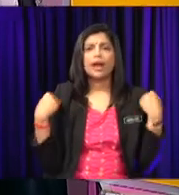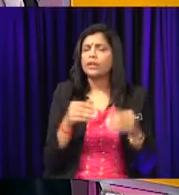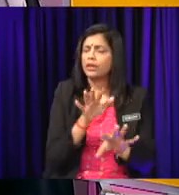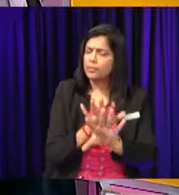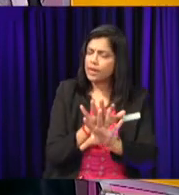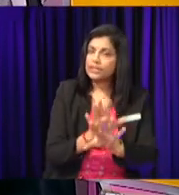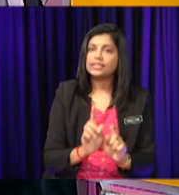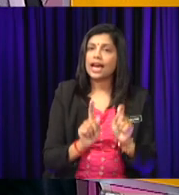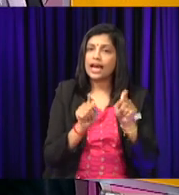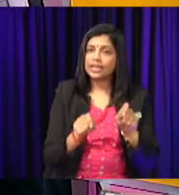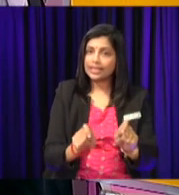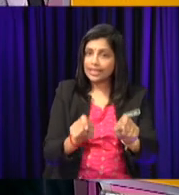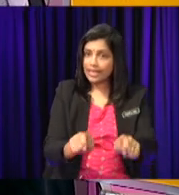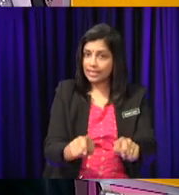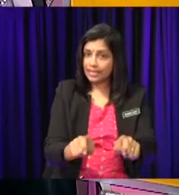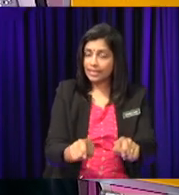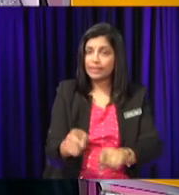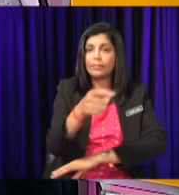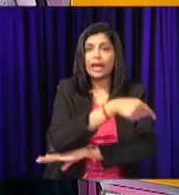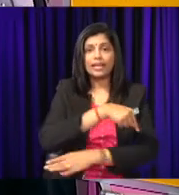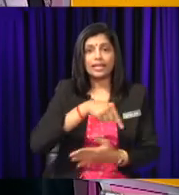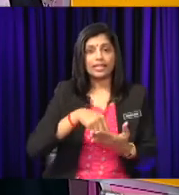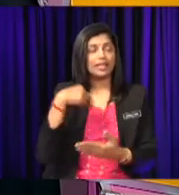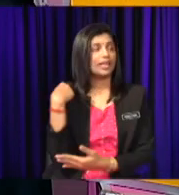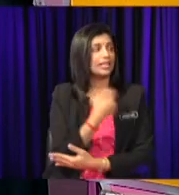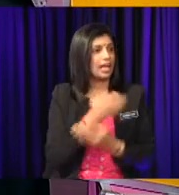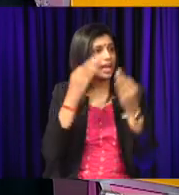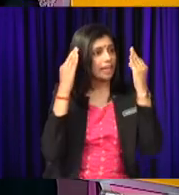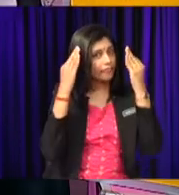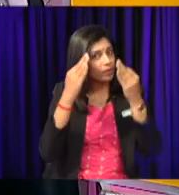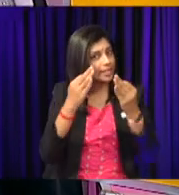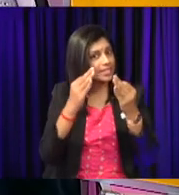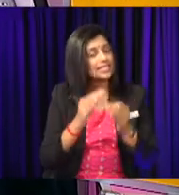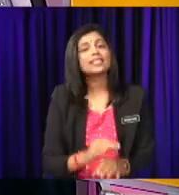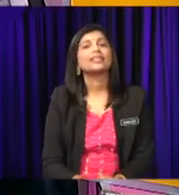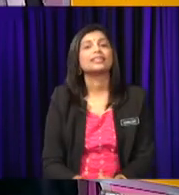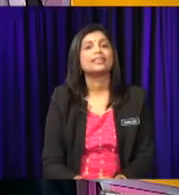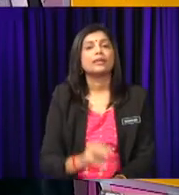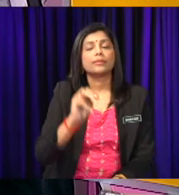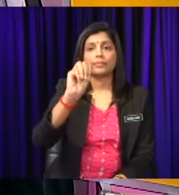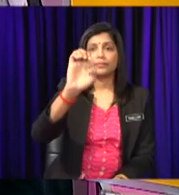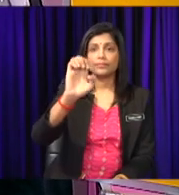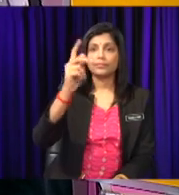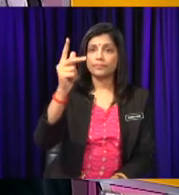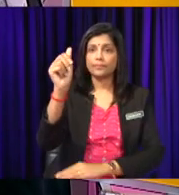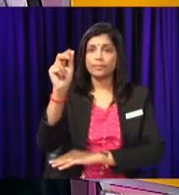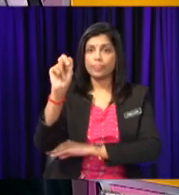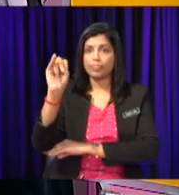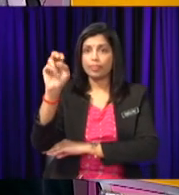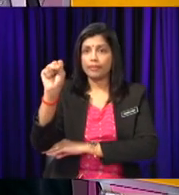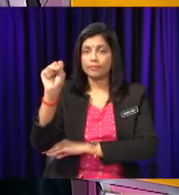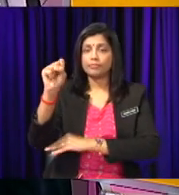ya yang ingin saya fokuskan pada hari ini ialah teknik bacaan mekanis teknik bacaan